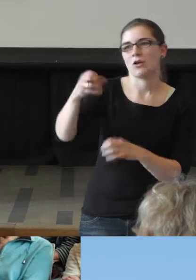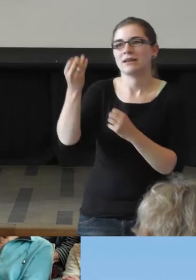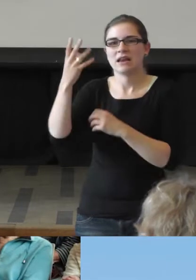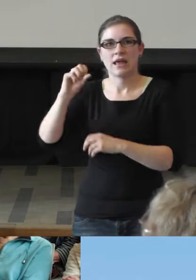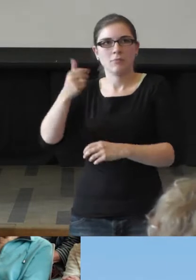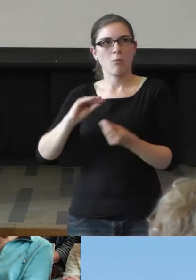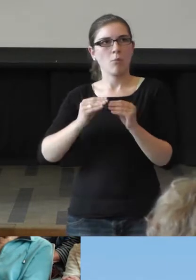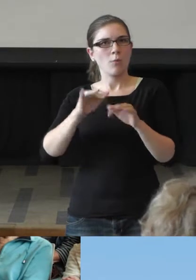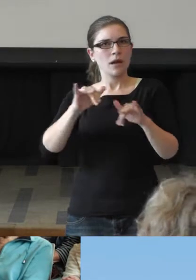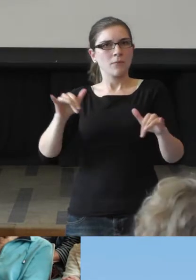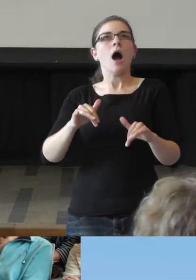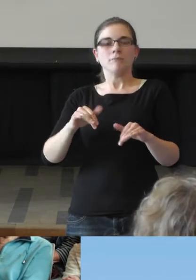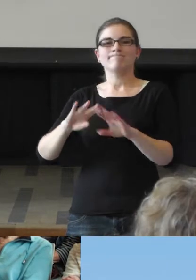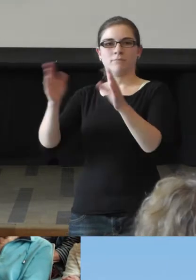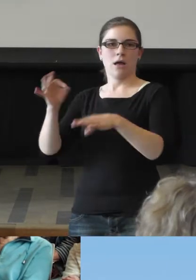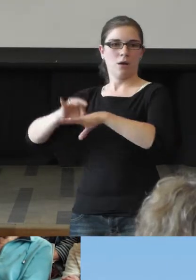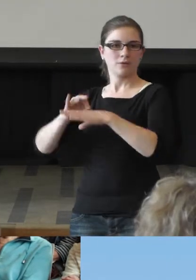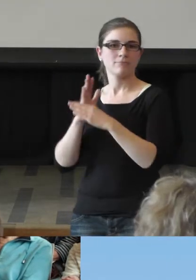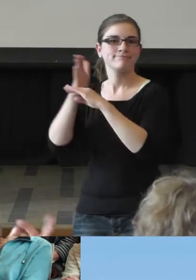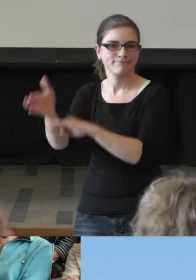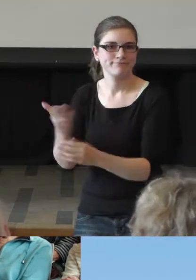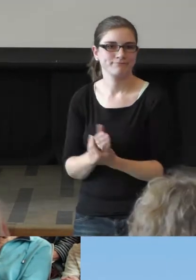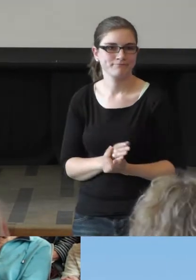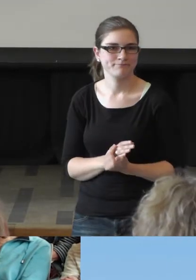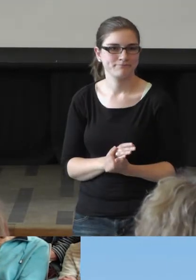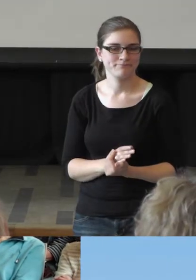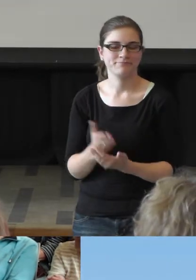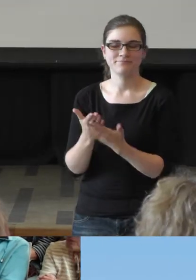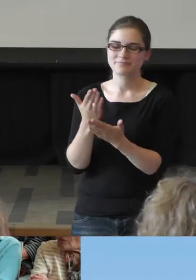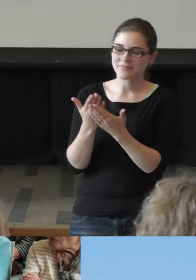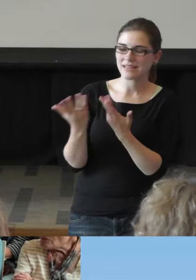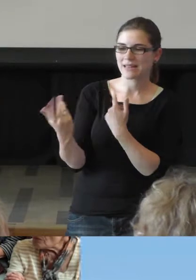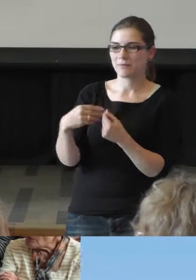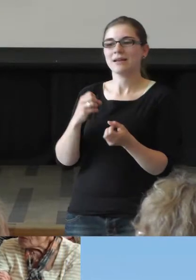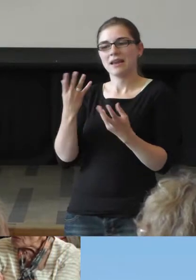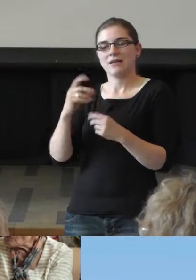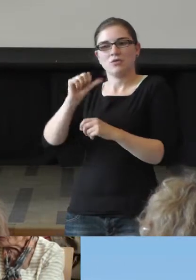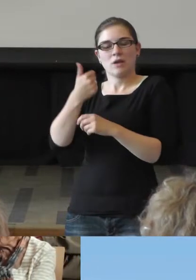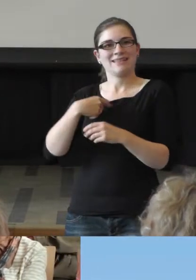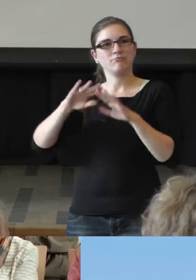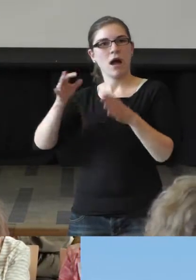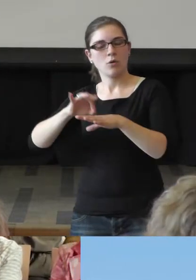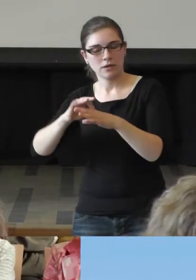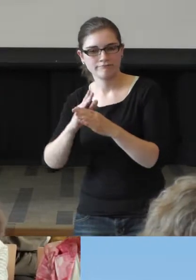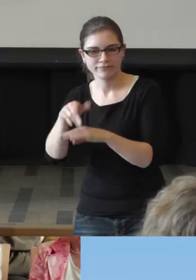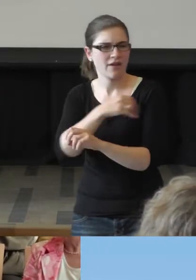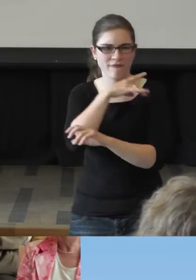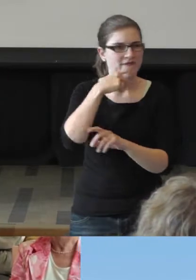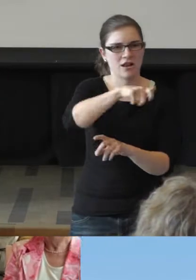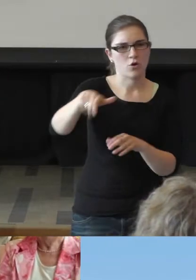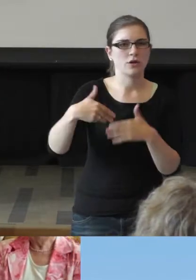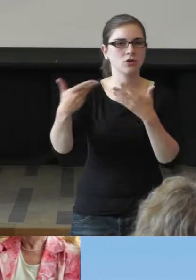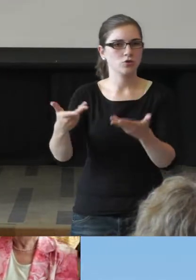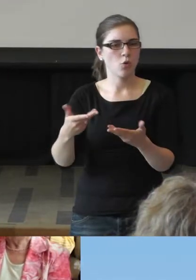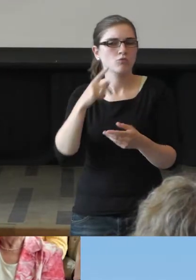niedergelassenen Arzt mit den Beschwerden auftreten. Das heißt, das unausgewählte Patientengut kommt im Grunde erstmal zum Hausarzt und ich habe Ihnen einfach ein paar